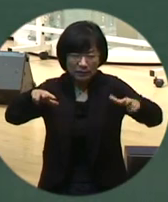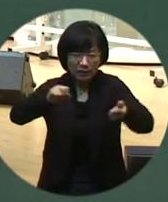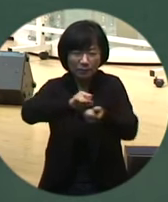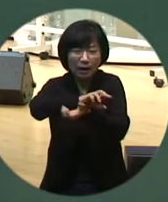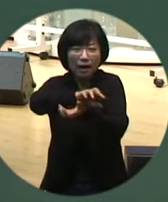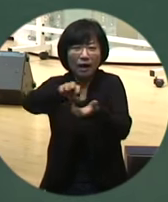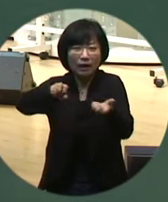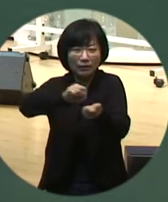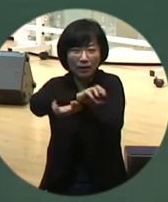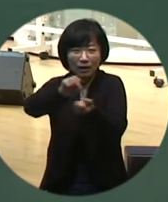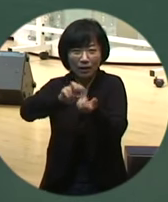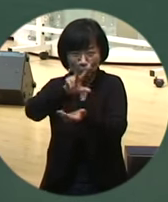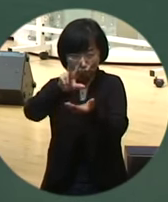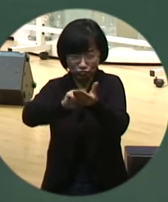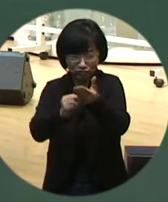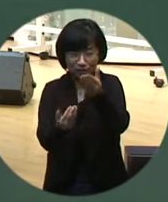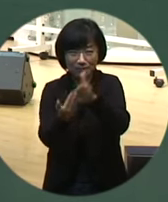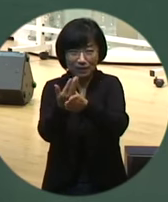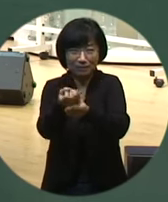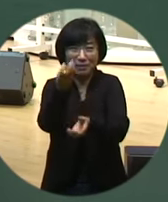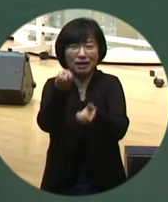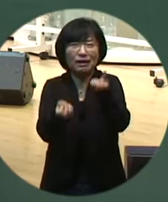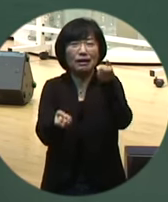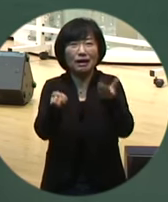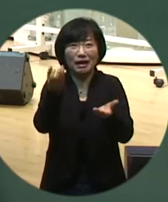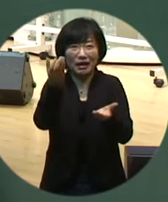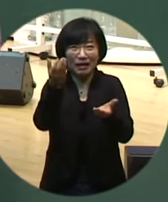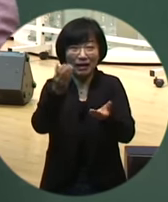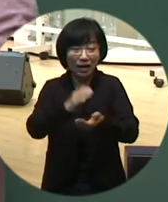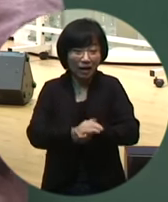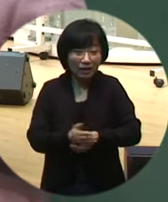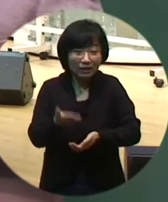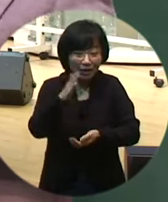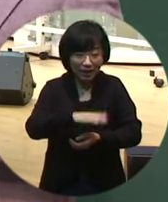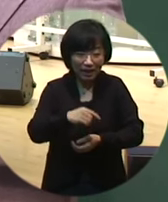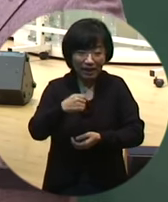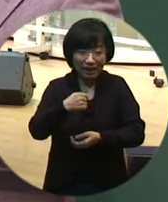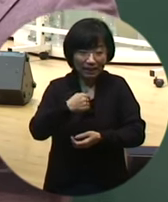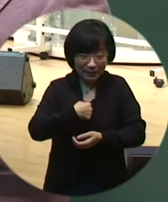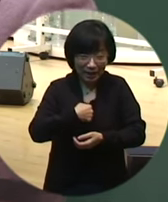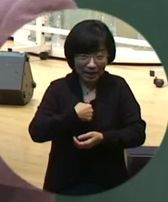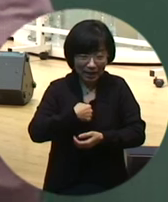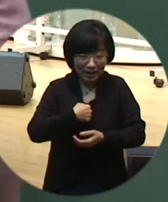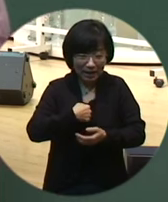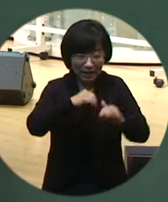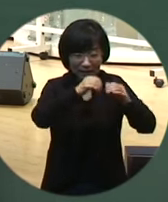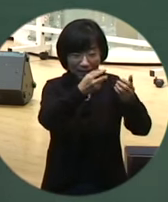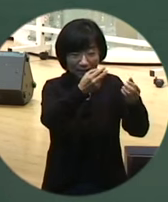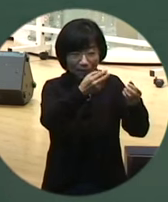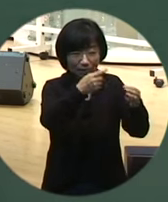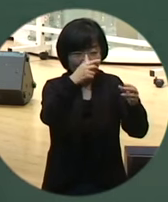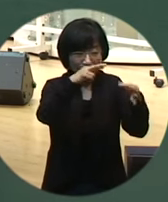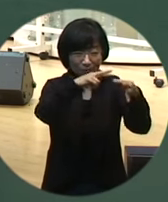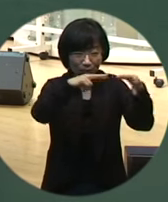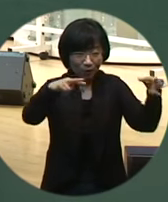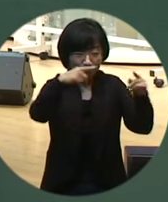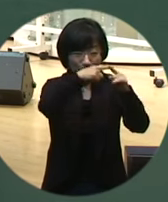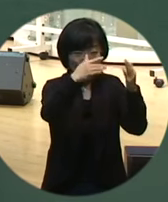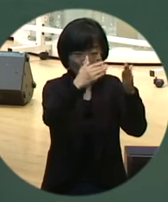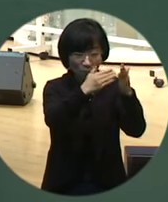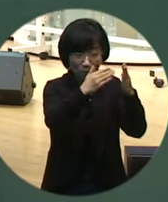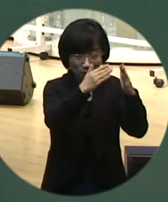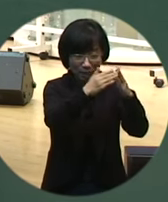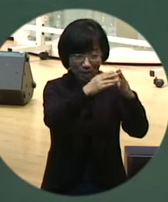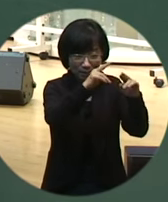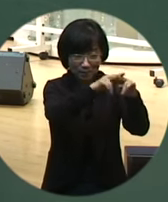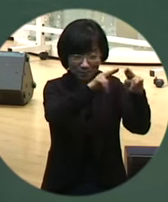기도 제목이 쉽게 말하면은 단어는 부흥이었지만은 성장이었다니까. And so my prayer topic in words it was church revival, but what I wanted really